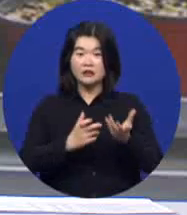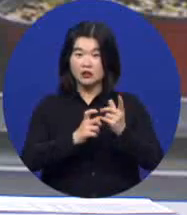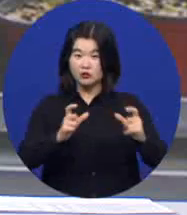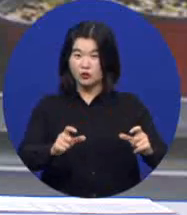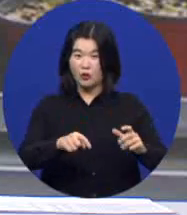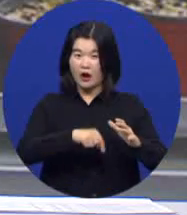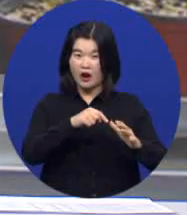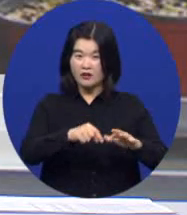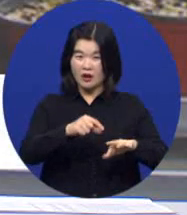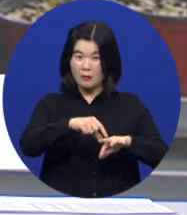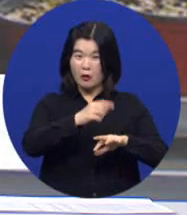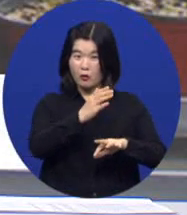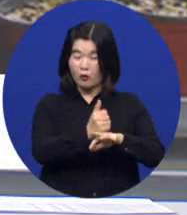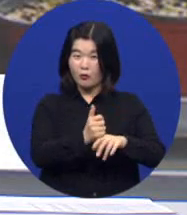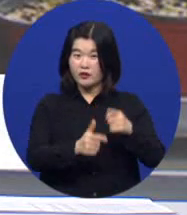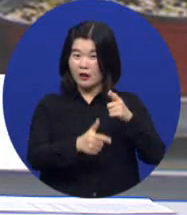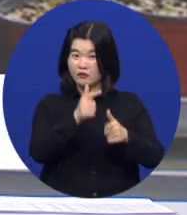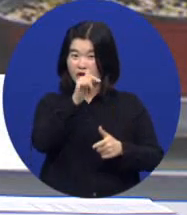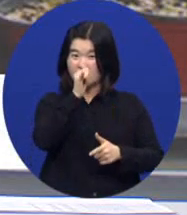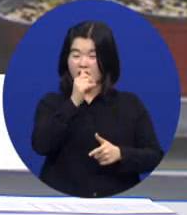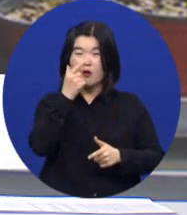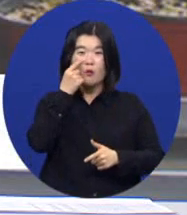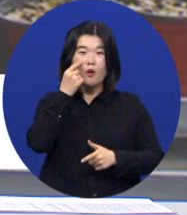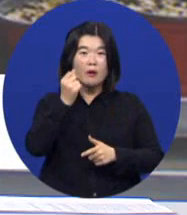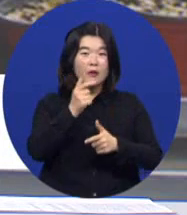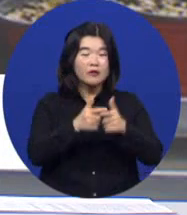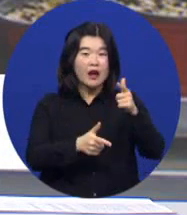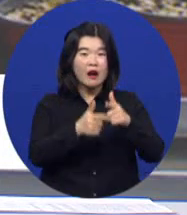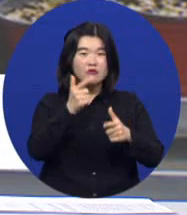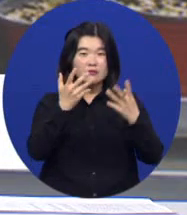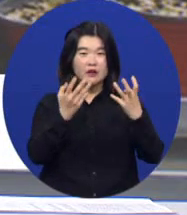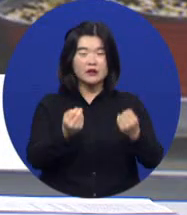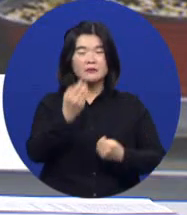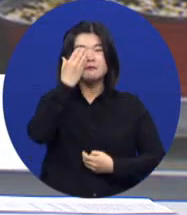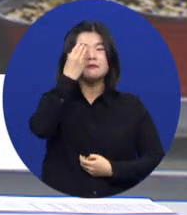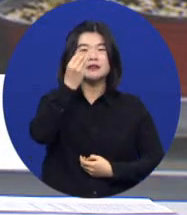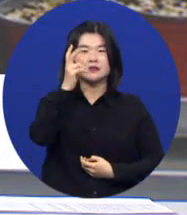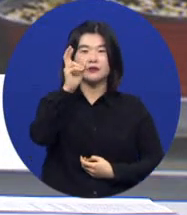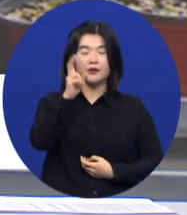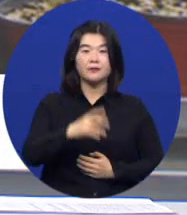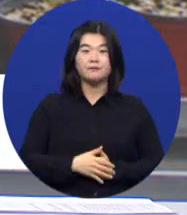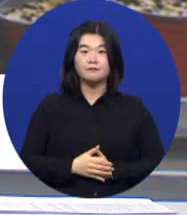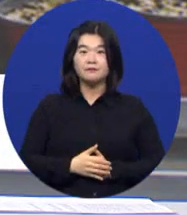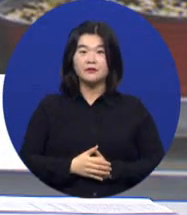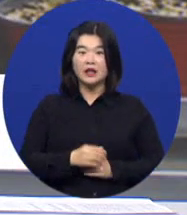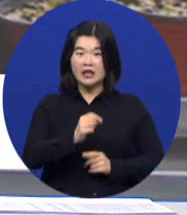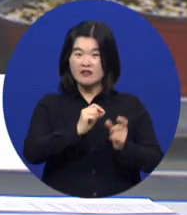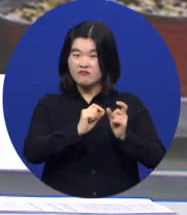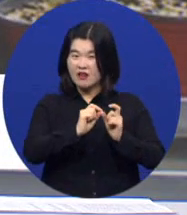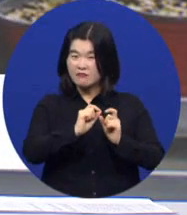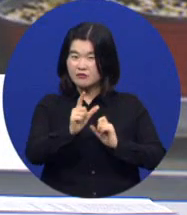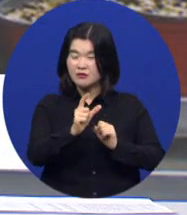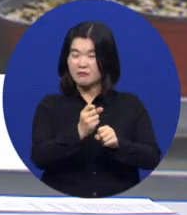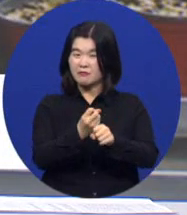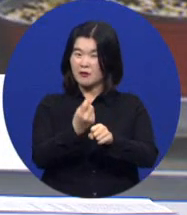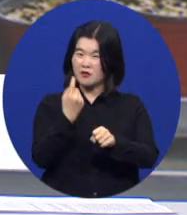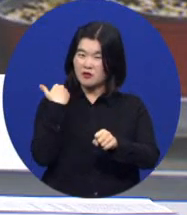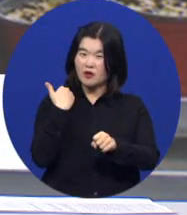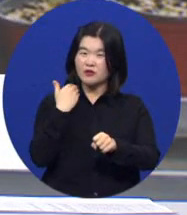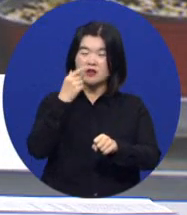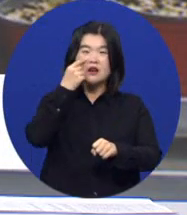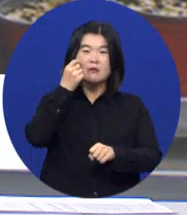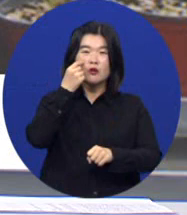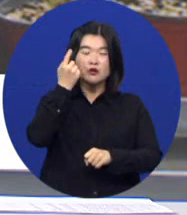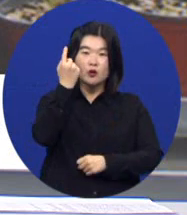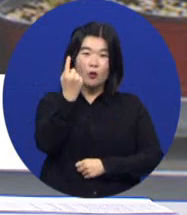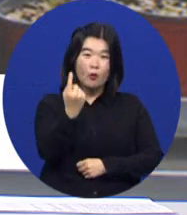제주도 내 벚꽃 명소에 심어진 왕벚 나무들 많이 보셨을 텐데요. 대부분 수십 년 전에